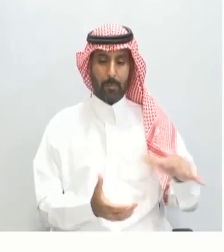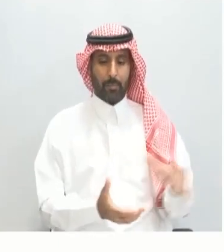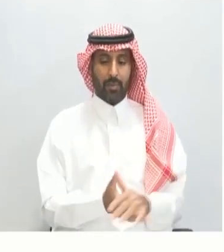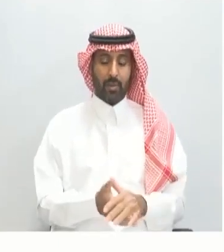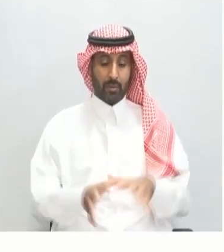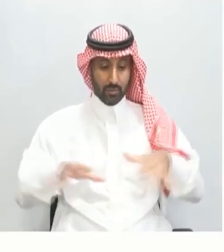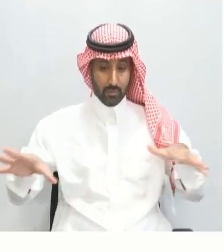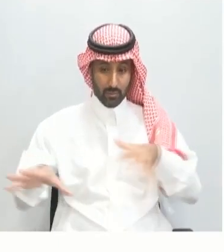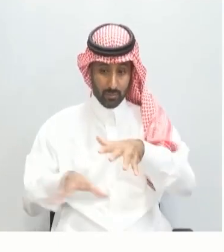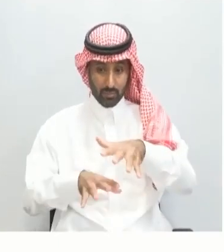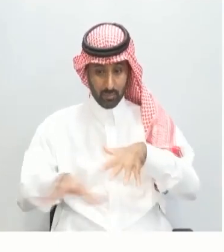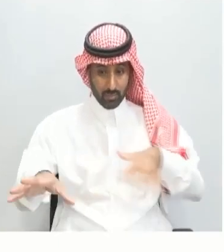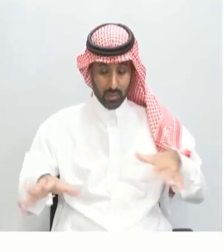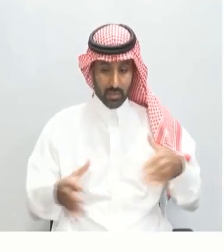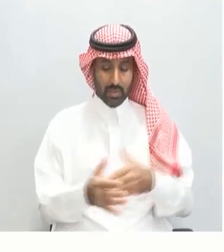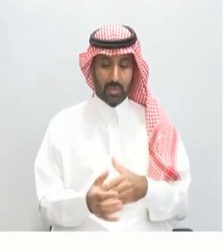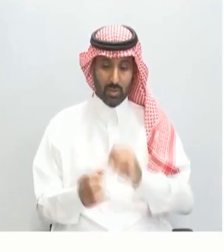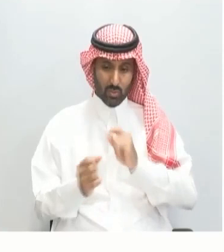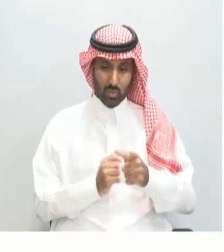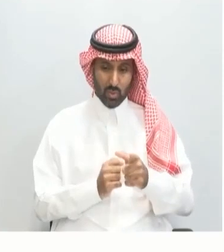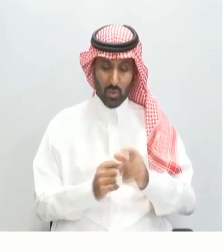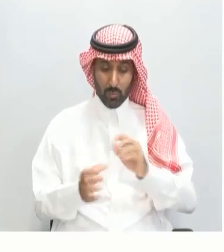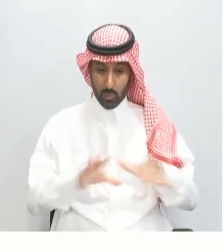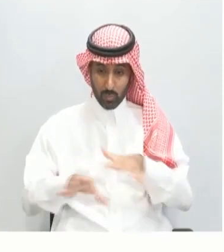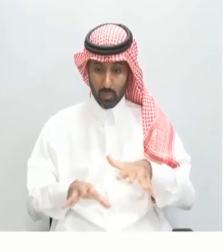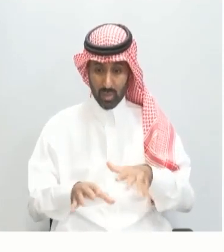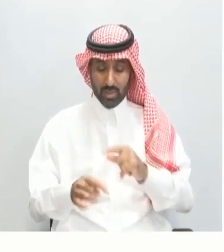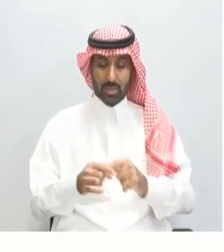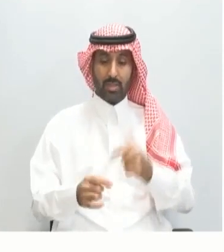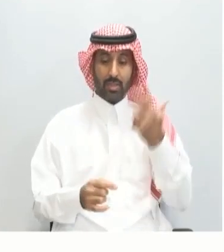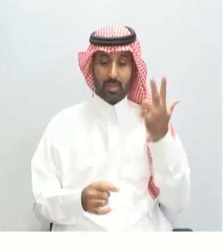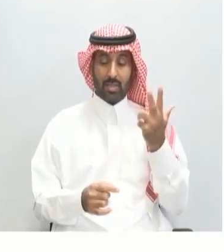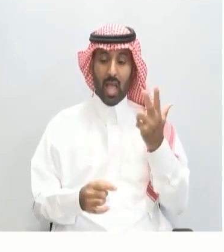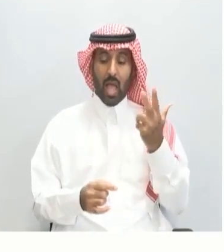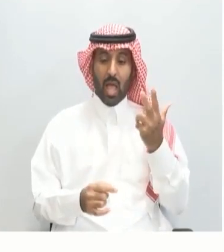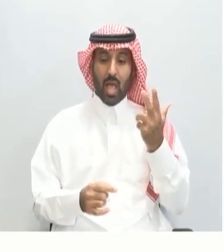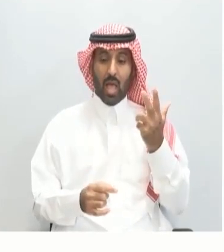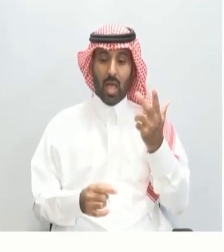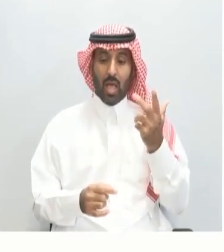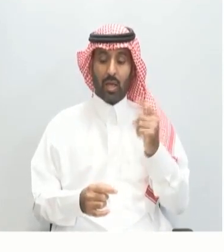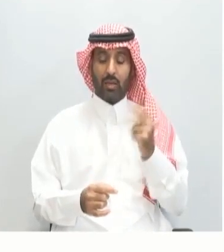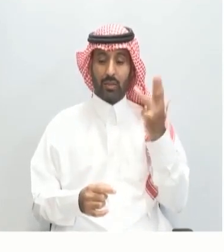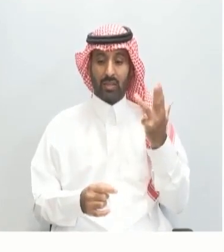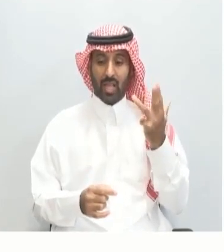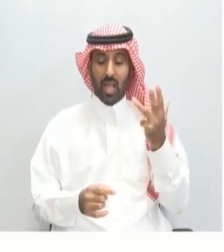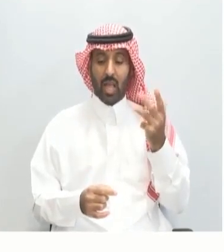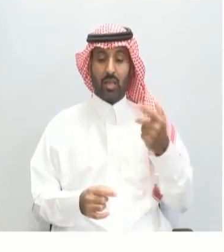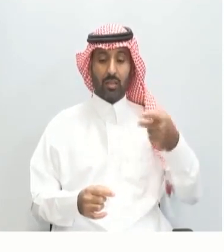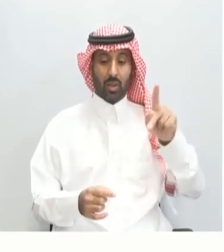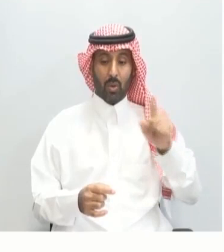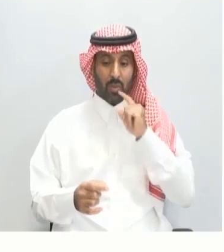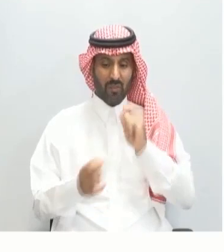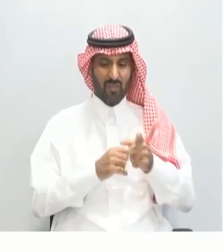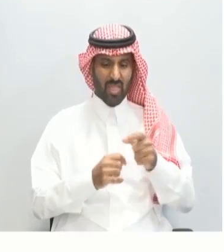الاتجاهات وتصل سرعتها الزلزاليه الى تسعه كيلو متر في الثانيه الى تسعه